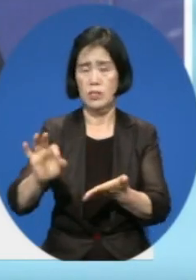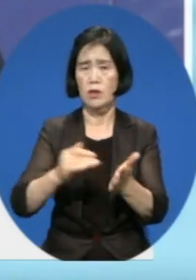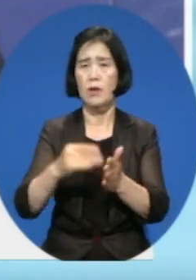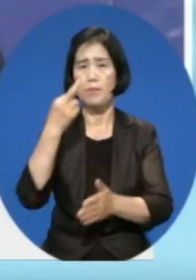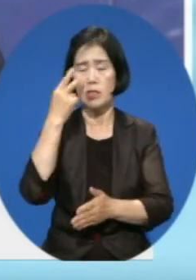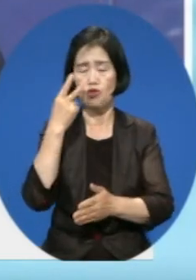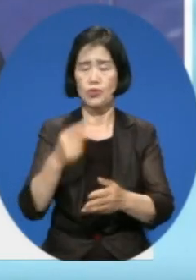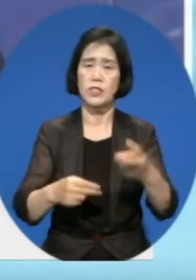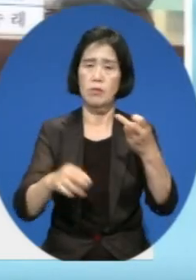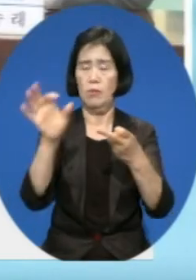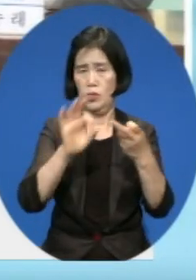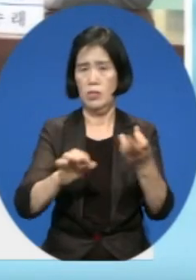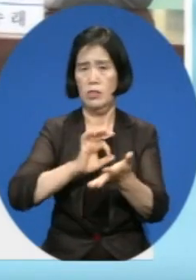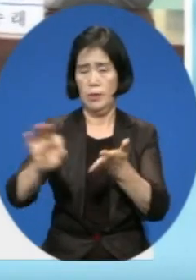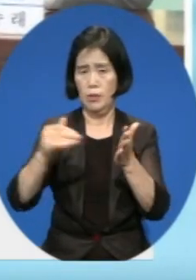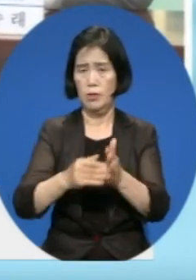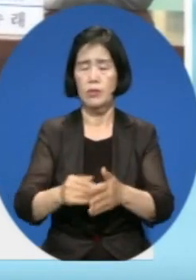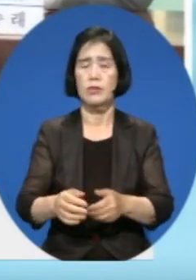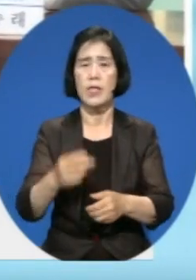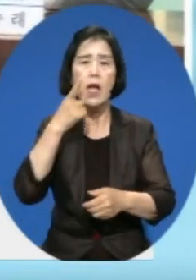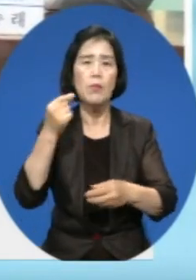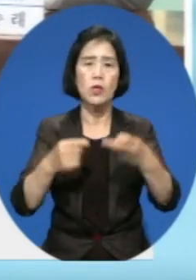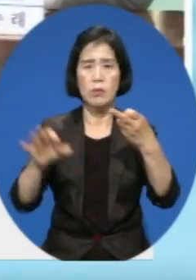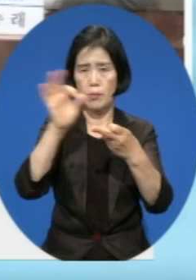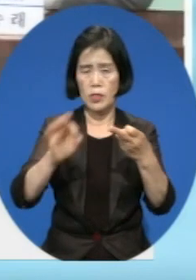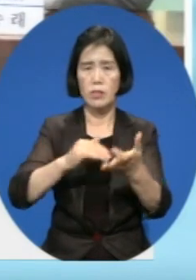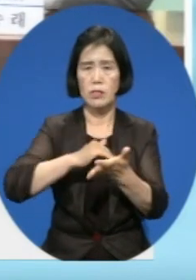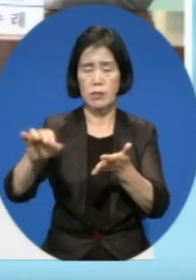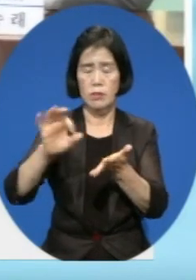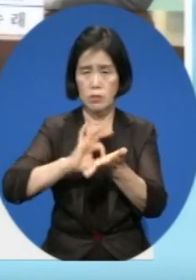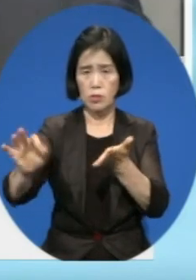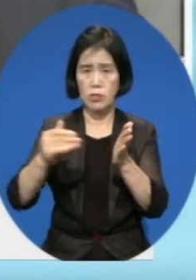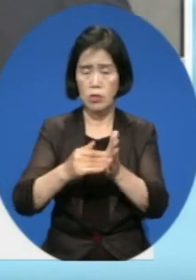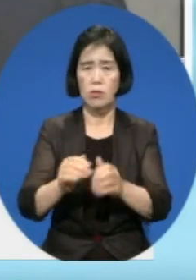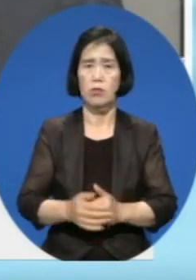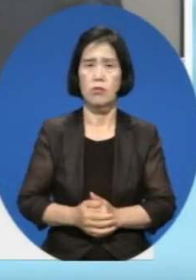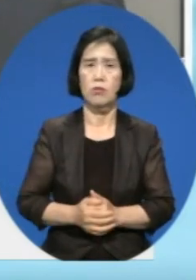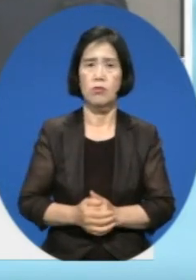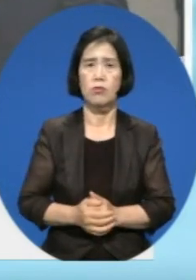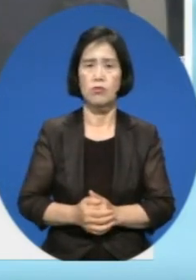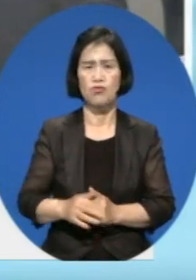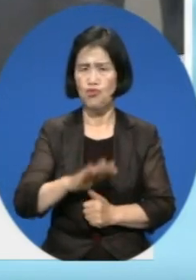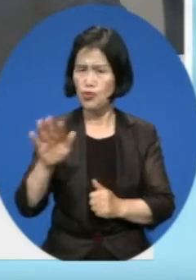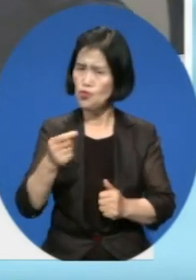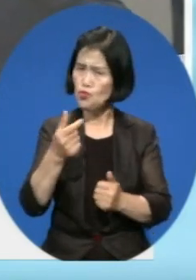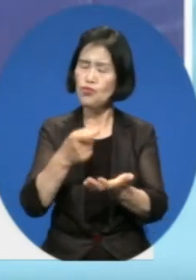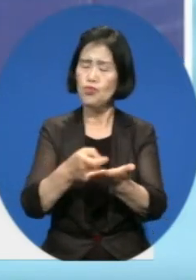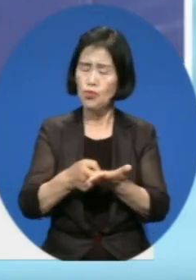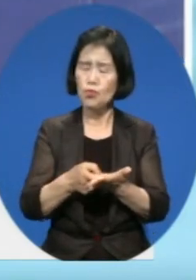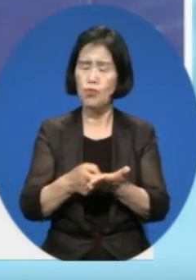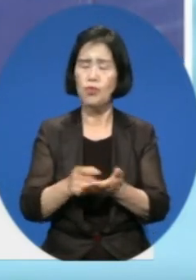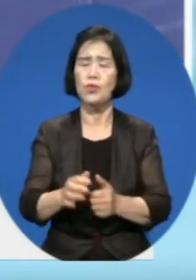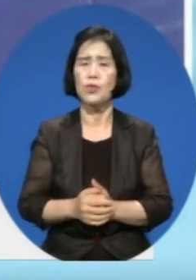미국이 12%를 썼고요. 일본이 11% 썼습니다. 그럼 재정을 굉장히 아낀 거죠. 그런데 이게 잘했느냐? 저는 그렇게 개인적으로 생각하지